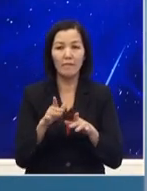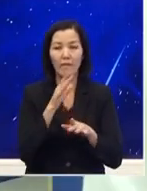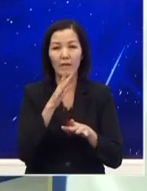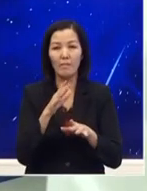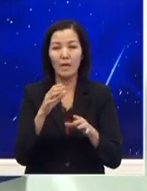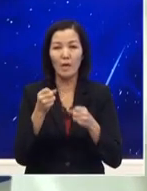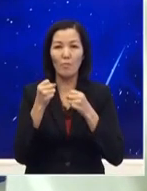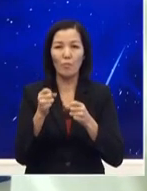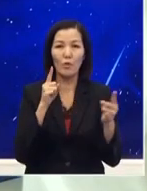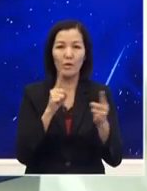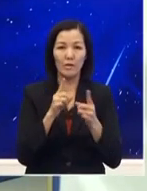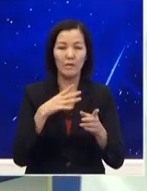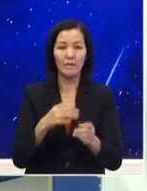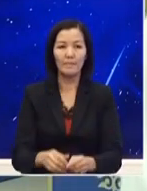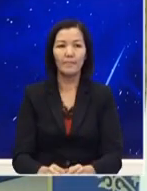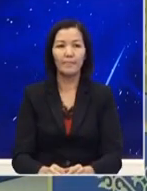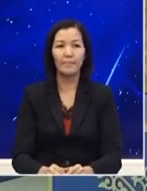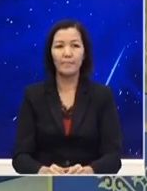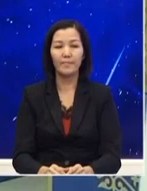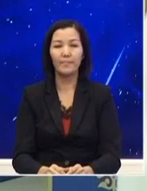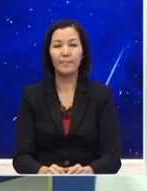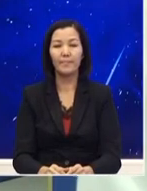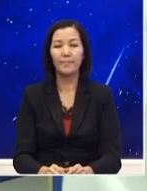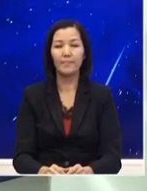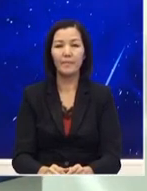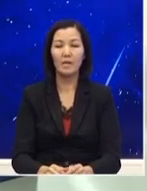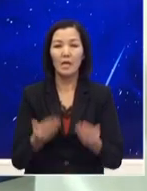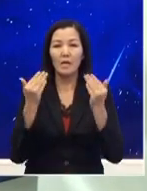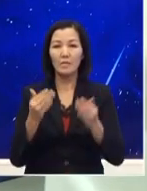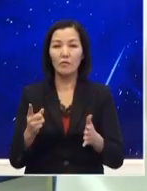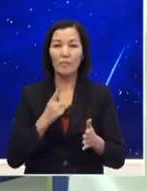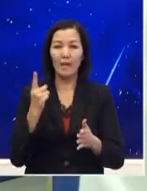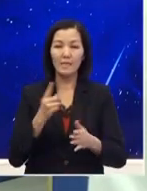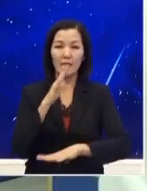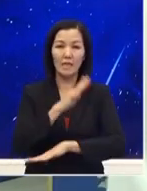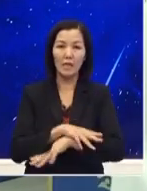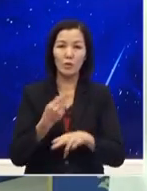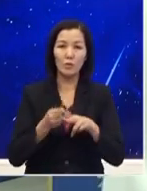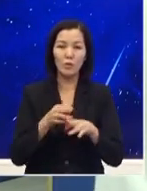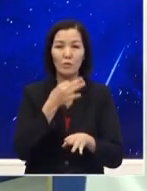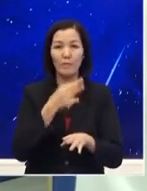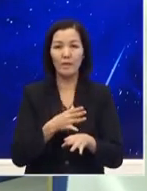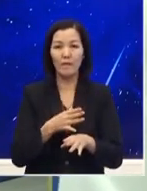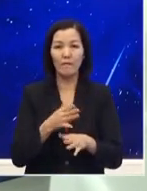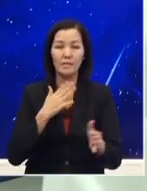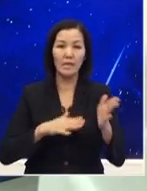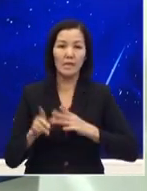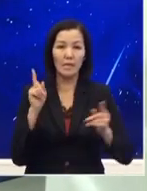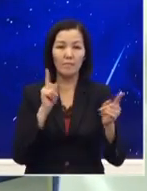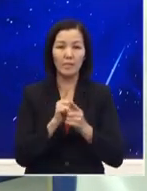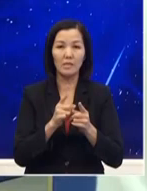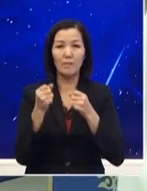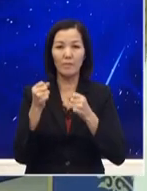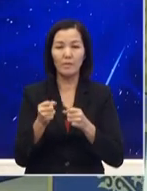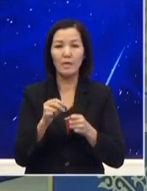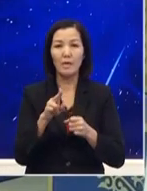боя. Бүгінгі мастер-класс өте жоғары деңгейде өтті. Сегодняшний мастер-класс мне очень понравился. Я рад был лично пообщаться с бойцом